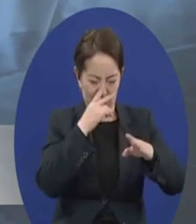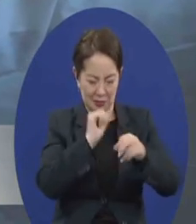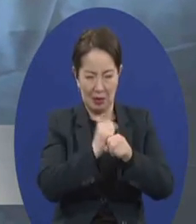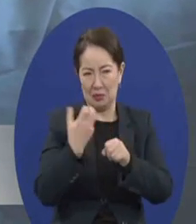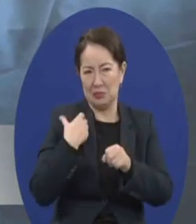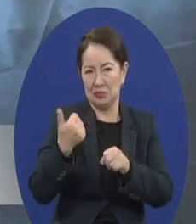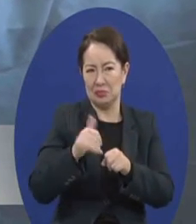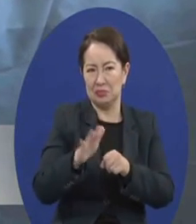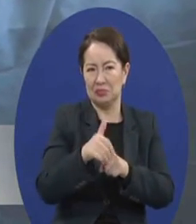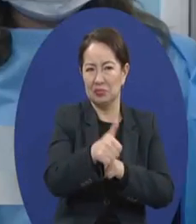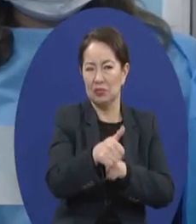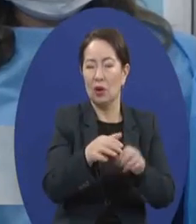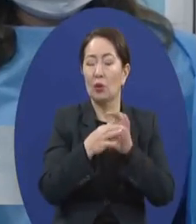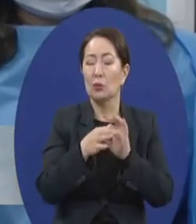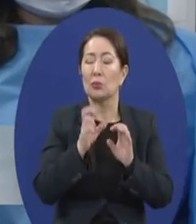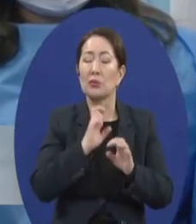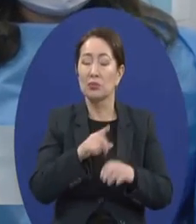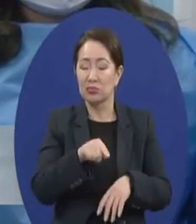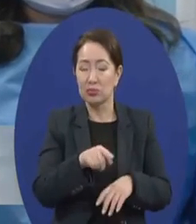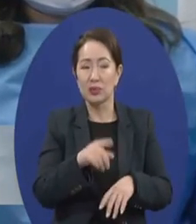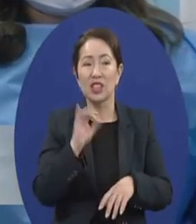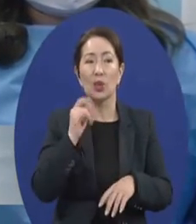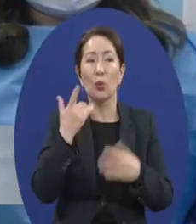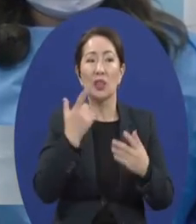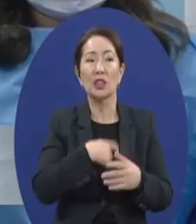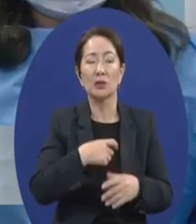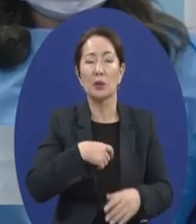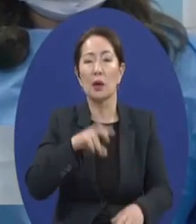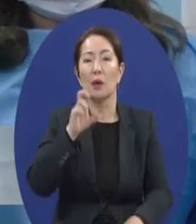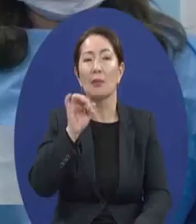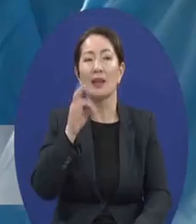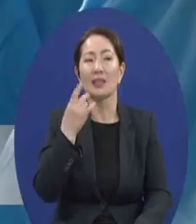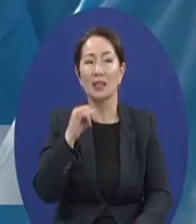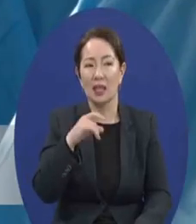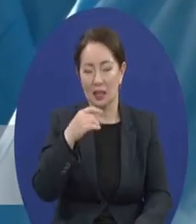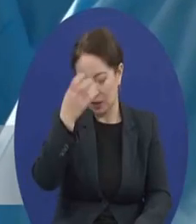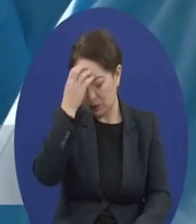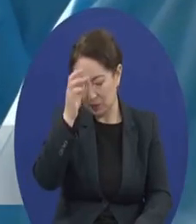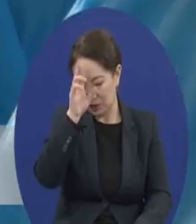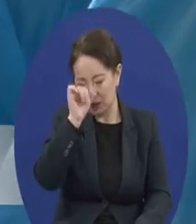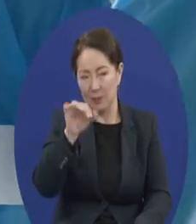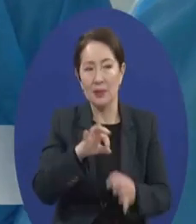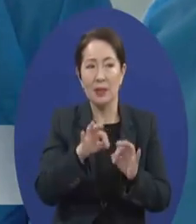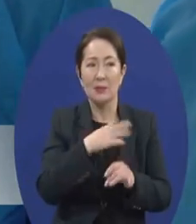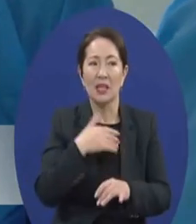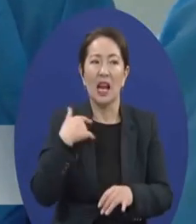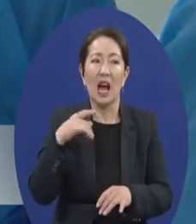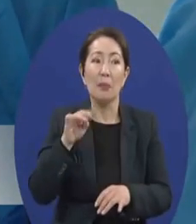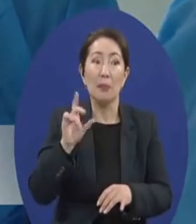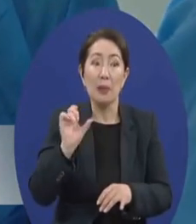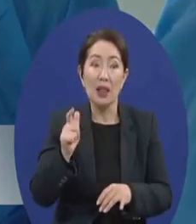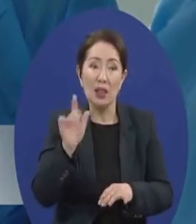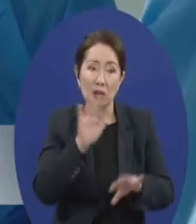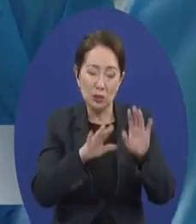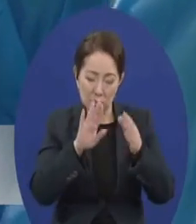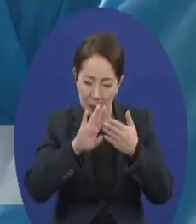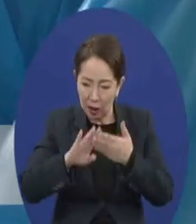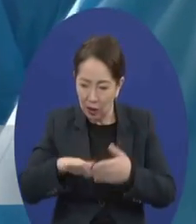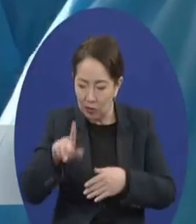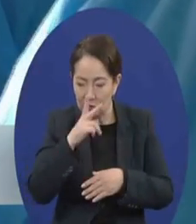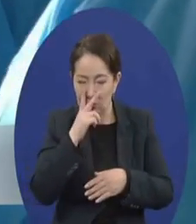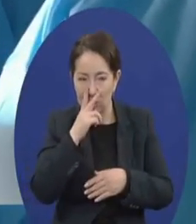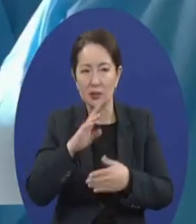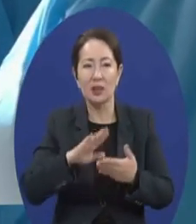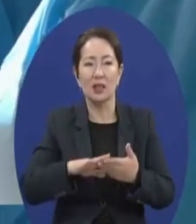тендерийн балгаар ийм нөхцөл үүсэт байна. Улсын хурлын гишүүн Баярсайхан эрүүл мэндийн яамны төрийн нарийн бичгийн дарга Эрдэн Билэг нар нөхцөл байдлаа газар